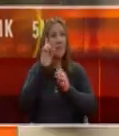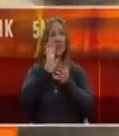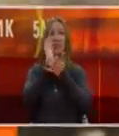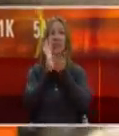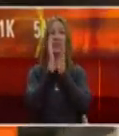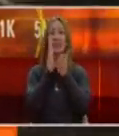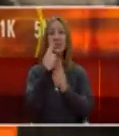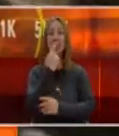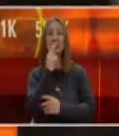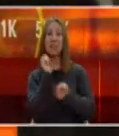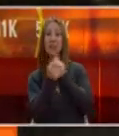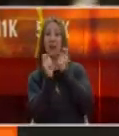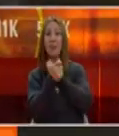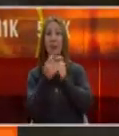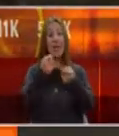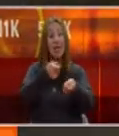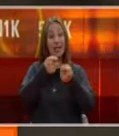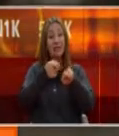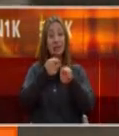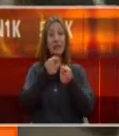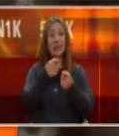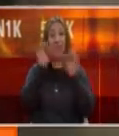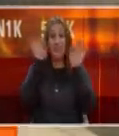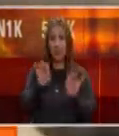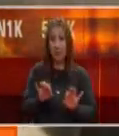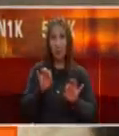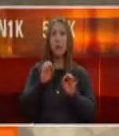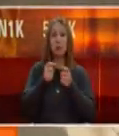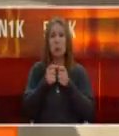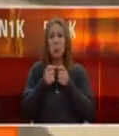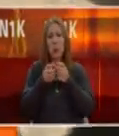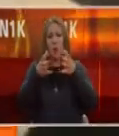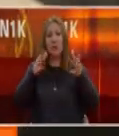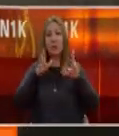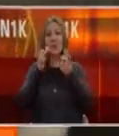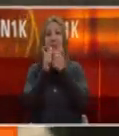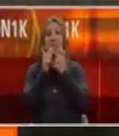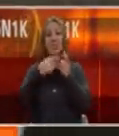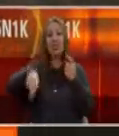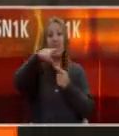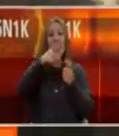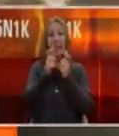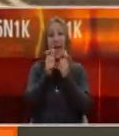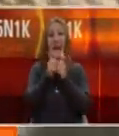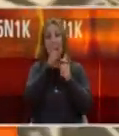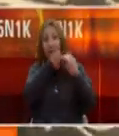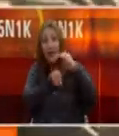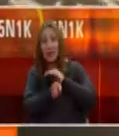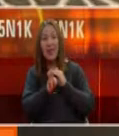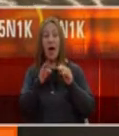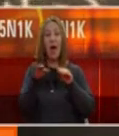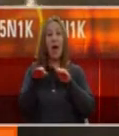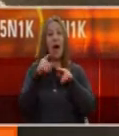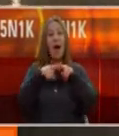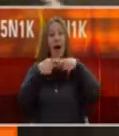çevirmen ya da çeviri eğitimcisi inisiyatifiyle başlatılmış bir oluşum, Çeviri Derneği'nin altında Afetle